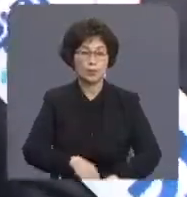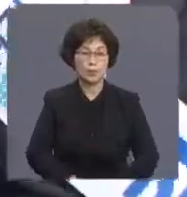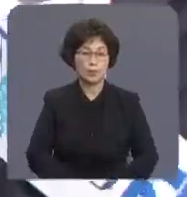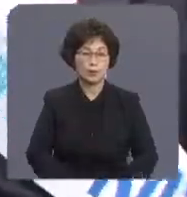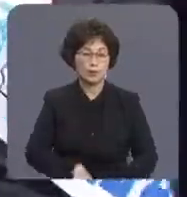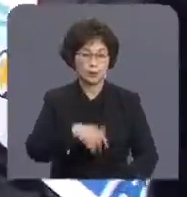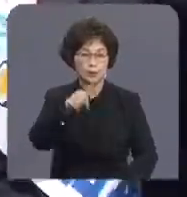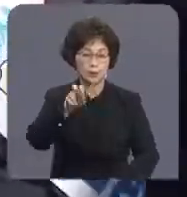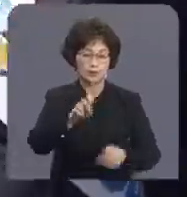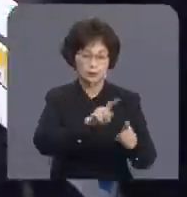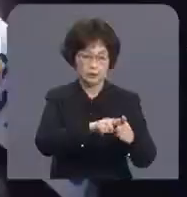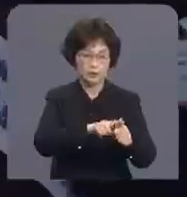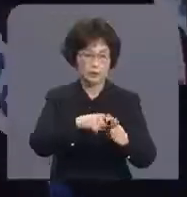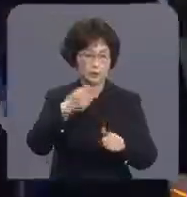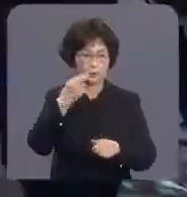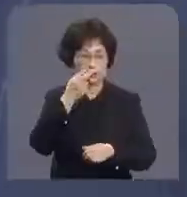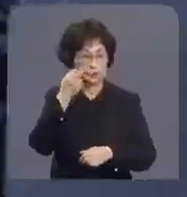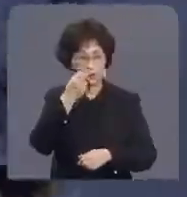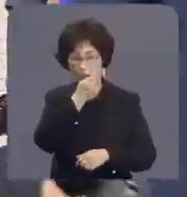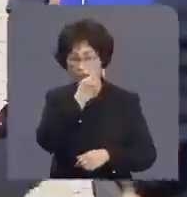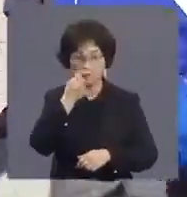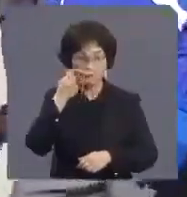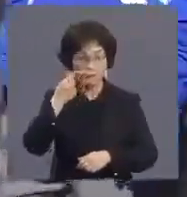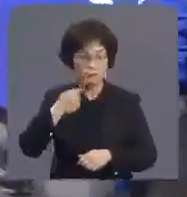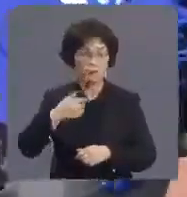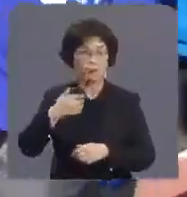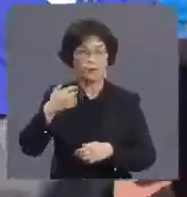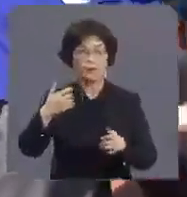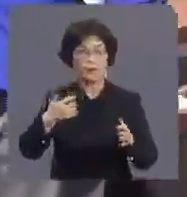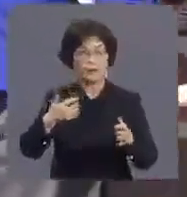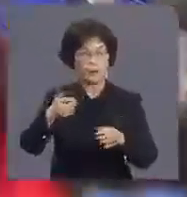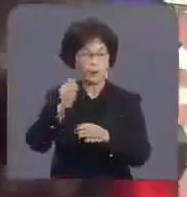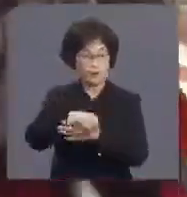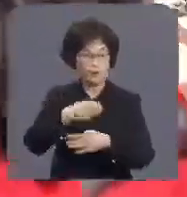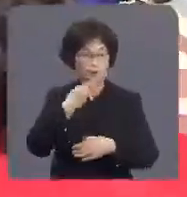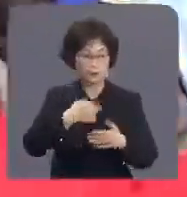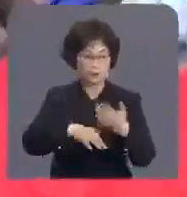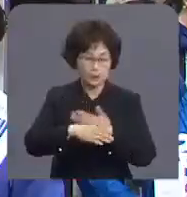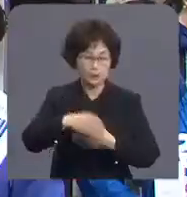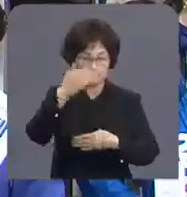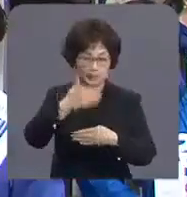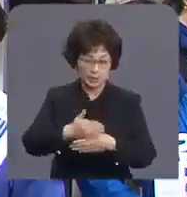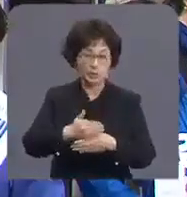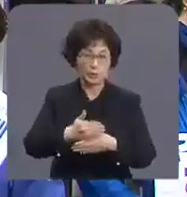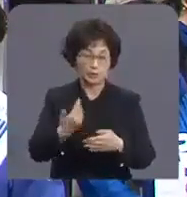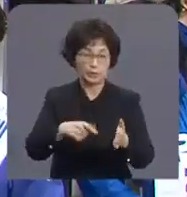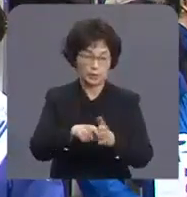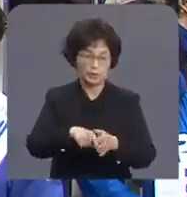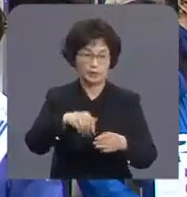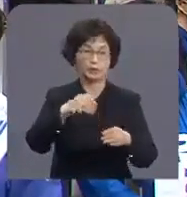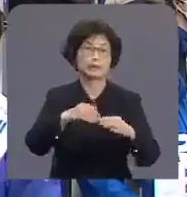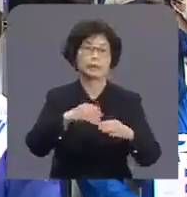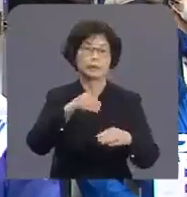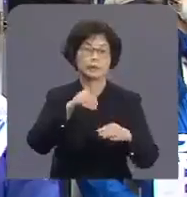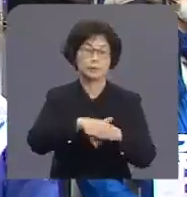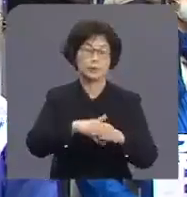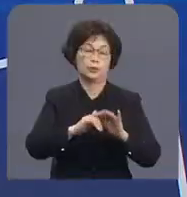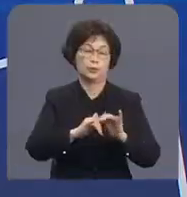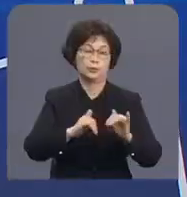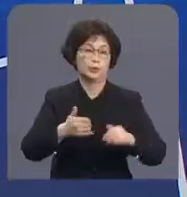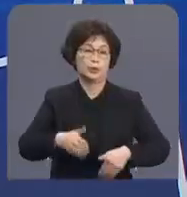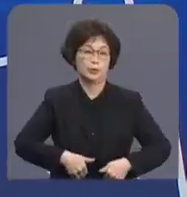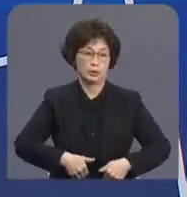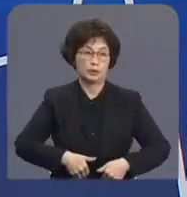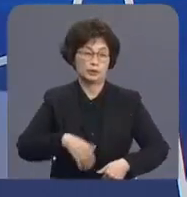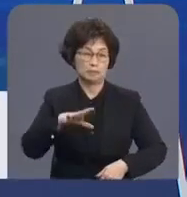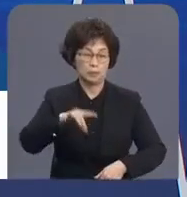김영주 로 보는 미군이 검증 요구를 받아들이지 않으면 세균 실험실 폐쇄를 위한 주민투표가 필요하다고 밝혔습니다 우선